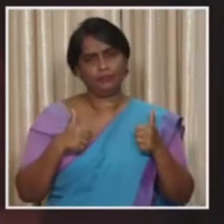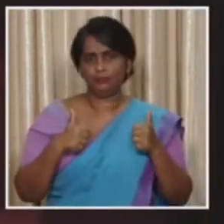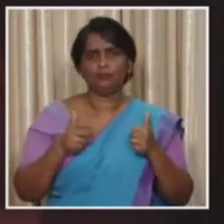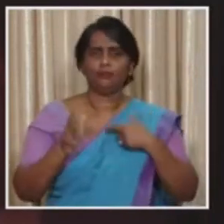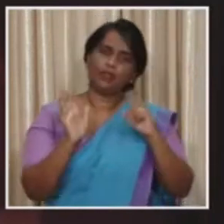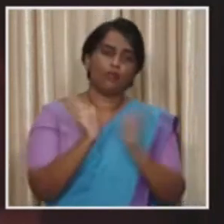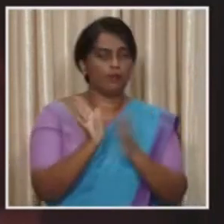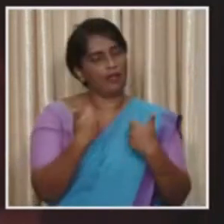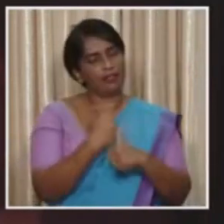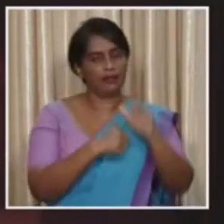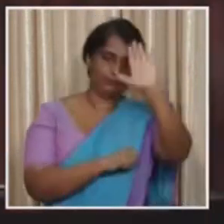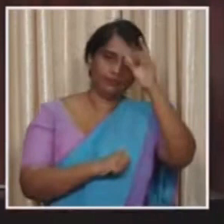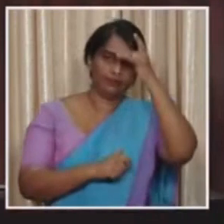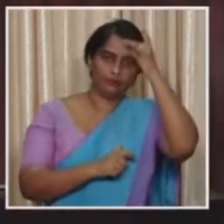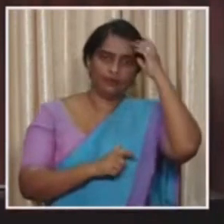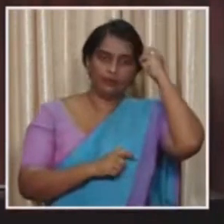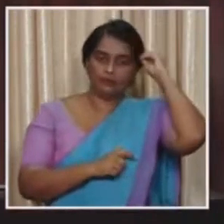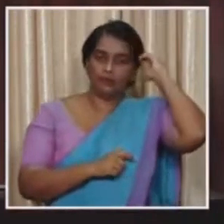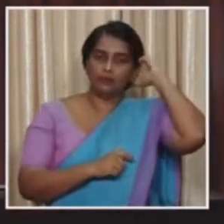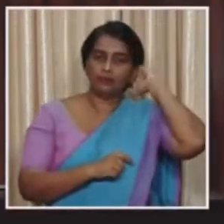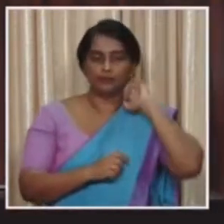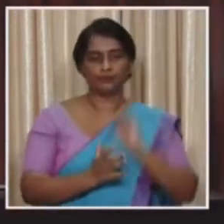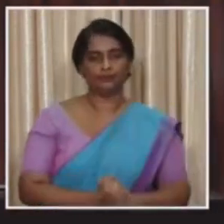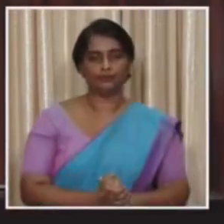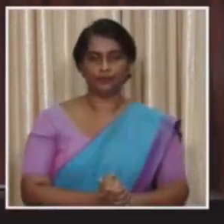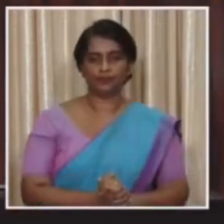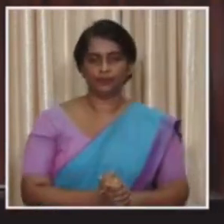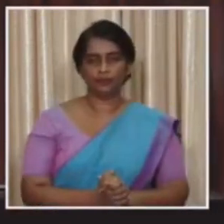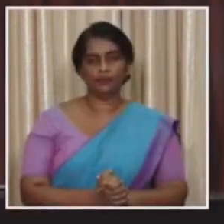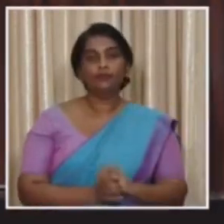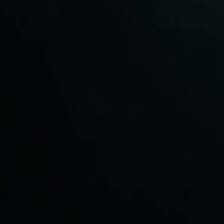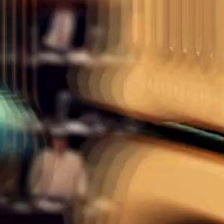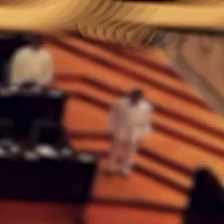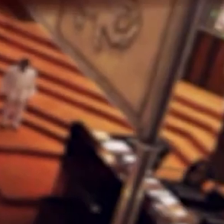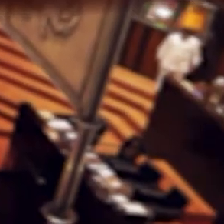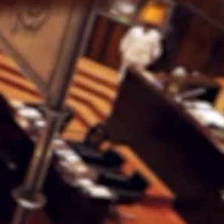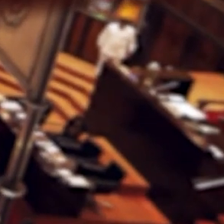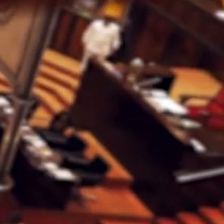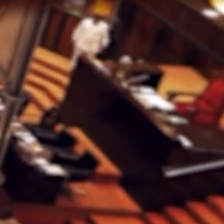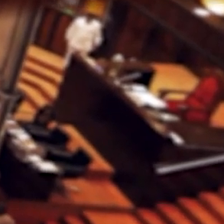කමිටු හදන්න බය වෙන්න. ප්‍රශ්නට උත්තර දෙන්න බැරි නිලධාරීන්. මම ඒක හොඳට කරන්නම්.